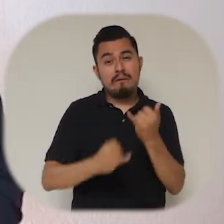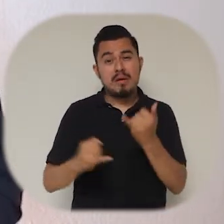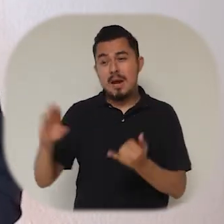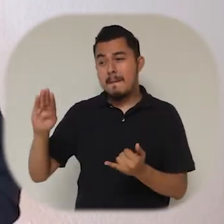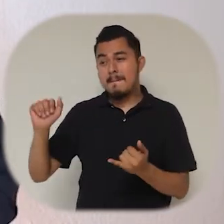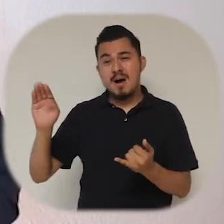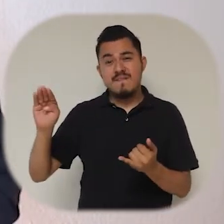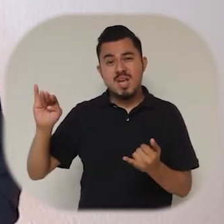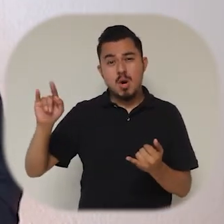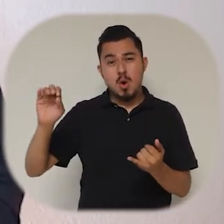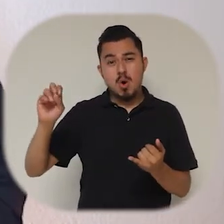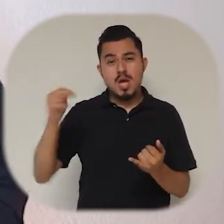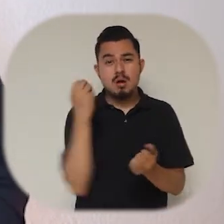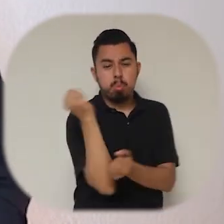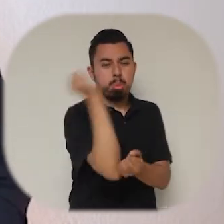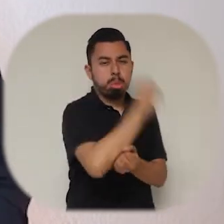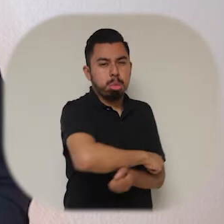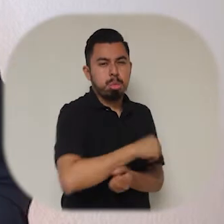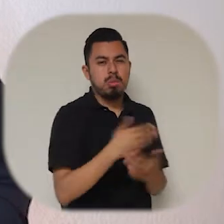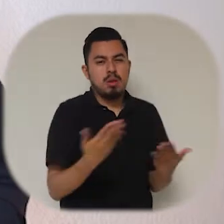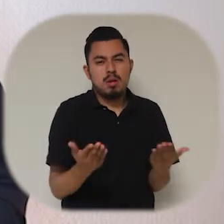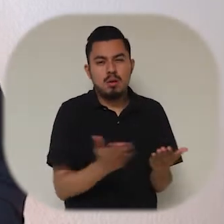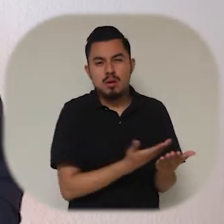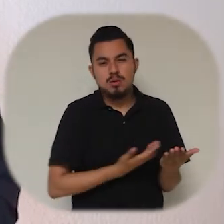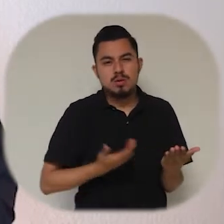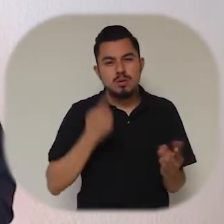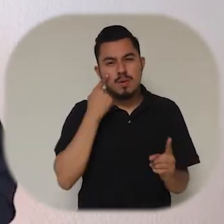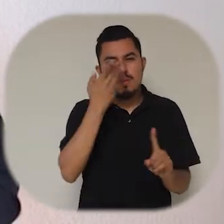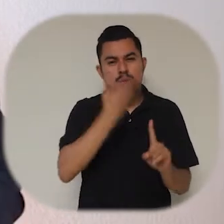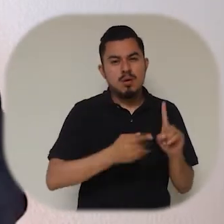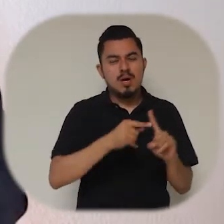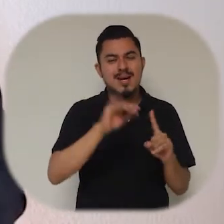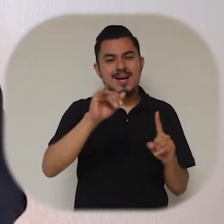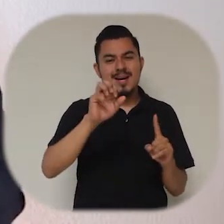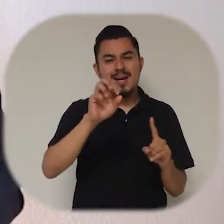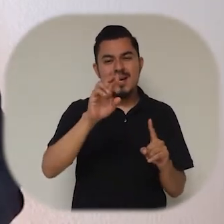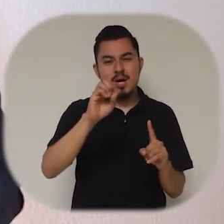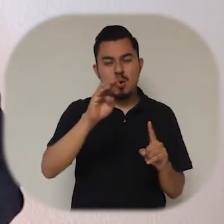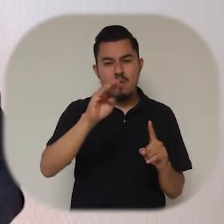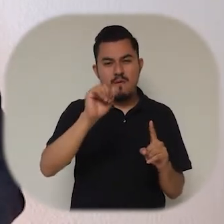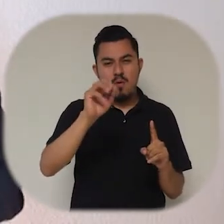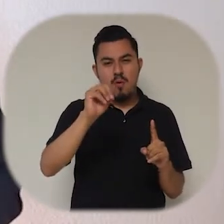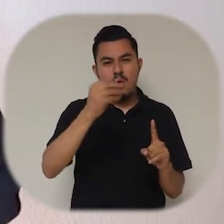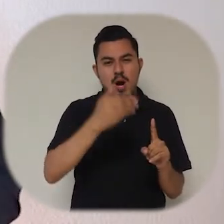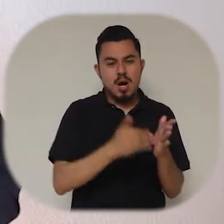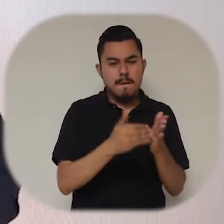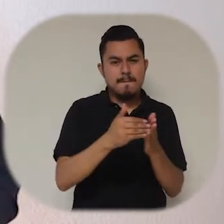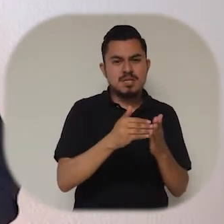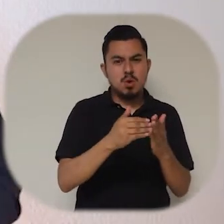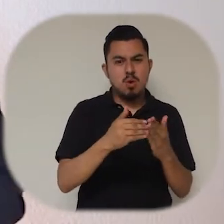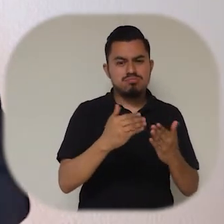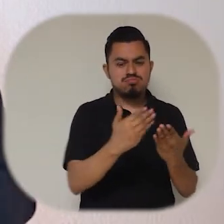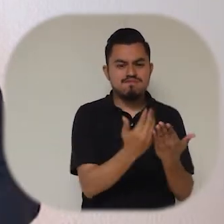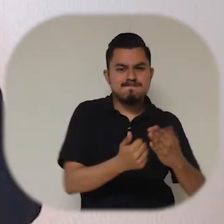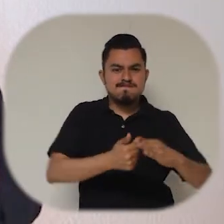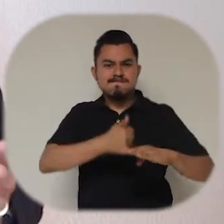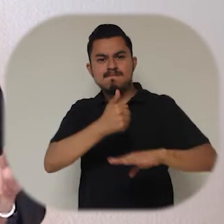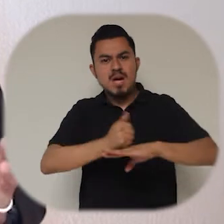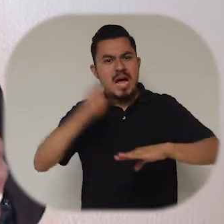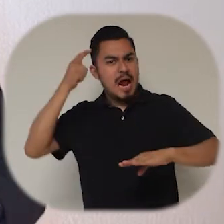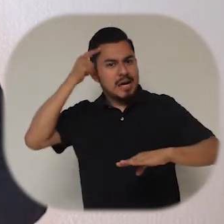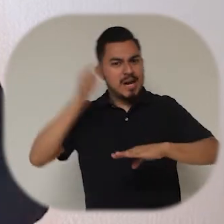이 북이스라엘의 시조가 여로보암인데요. 이 여로보암이 보니까 이제 남유다의 예루살렘이 있잖아요.